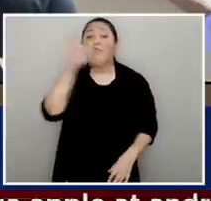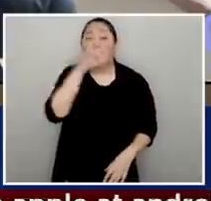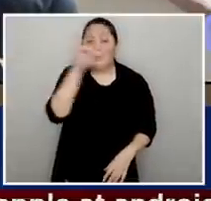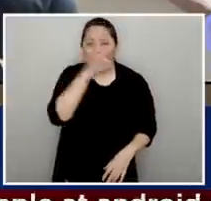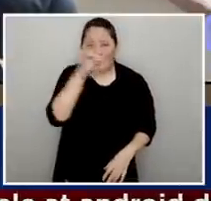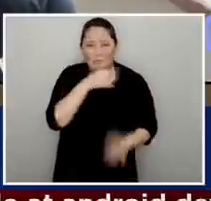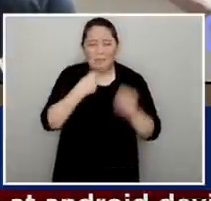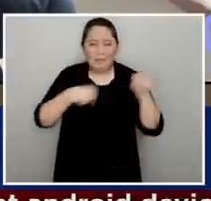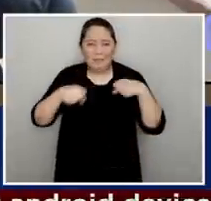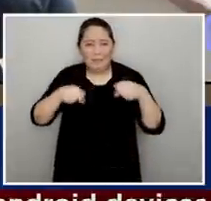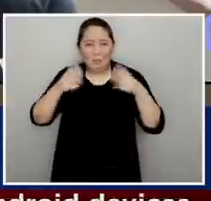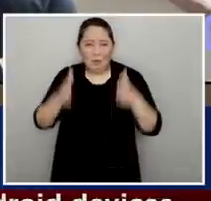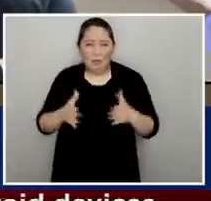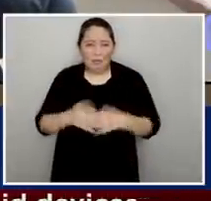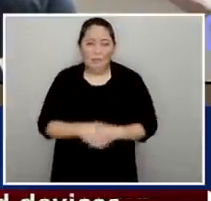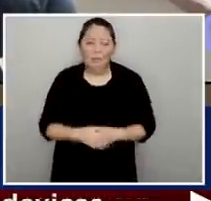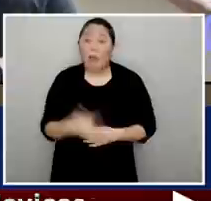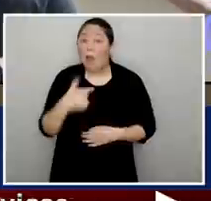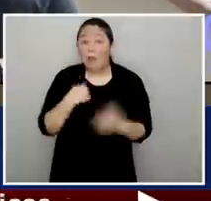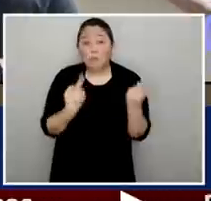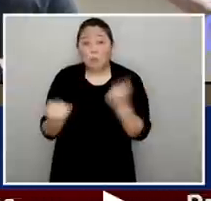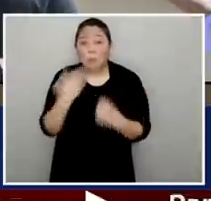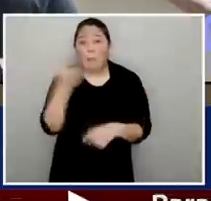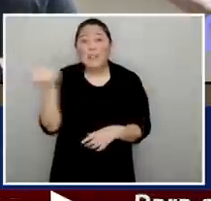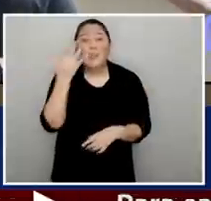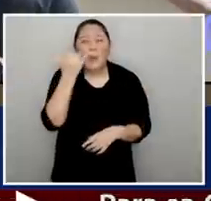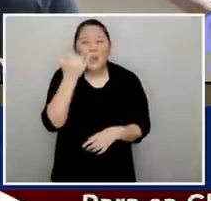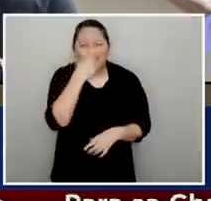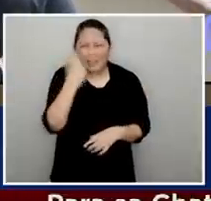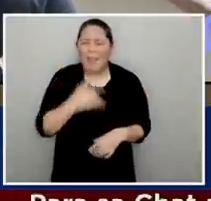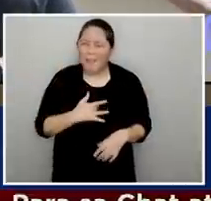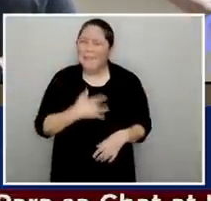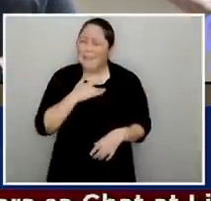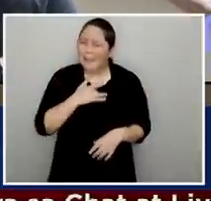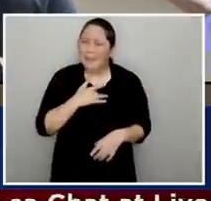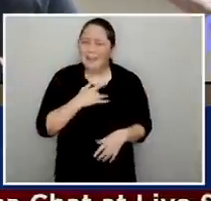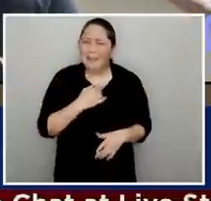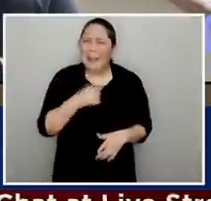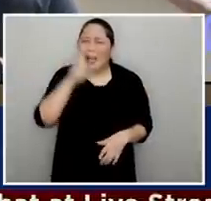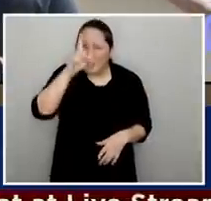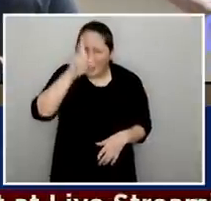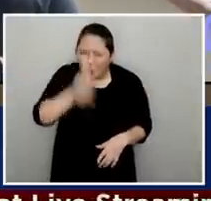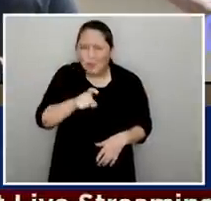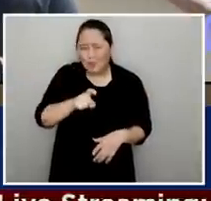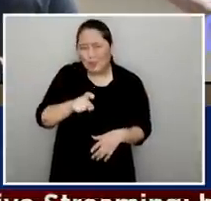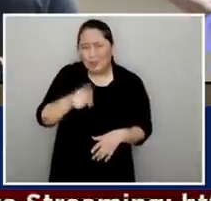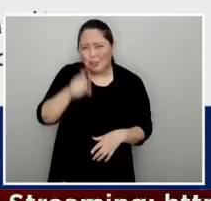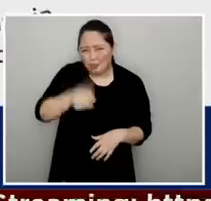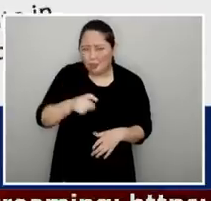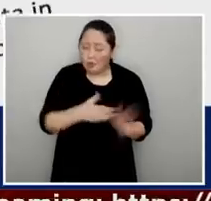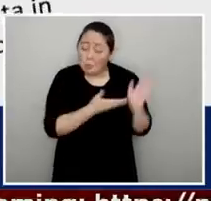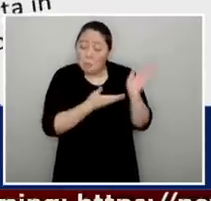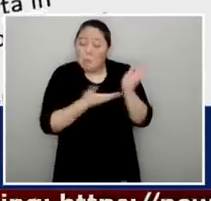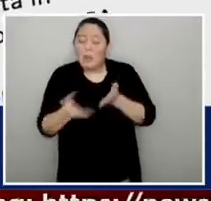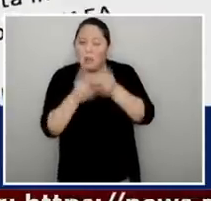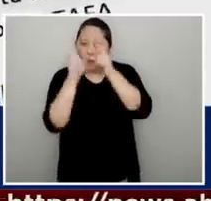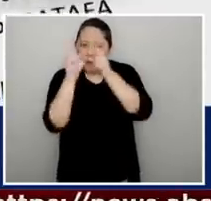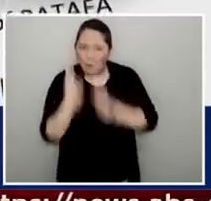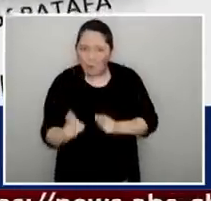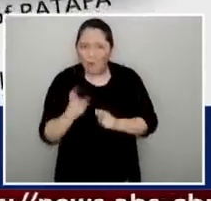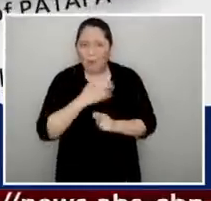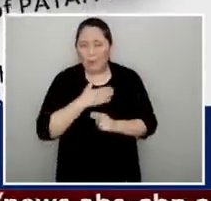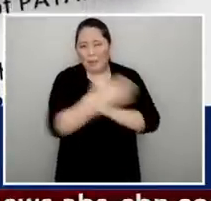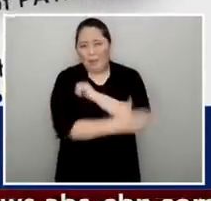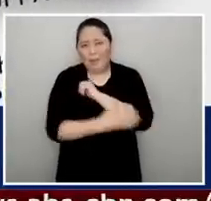Because I owe you guys. I really do owe the Philippines. I owe the country. That's how I see it.